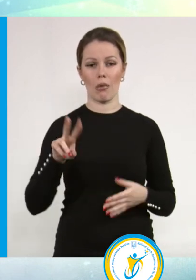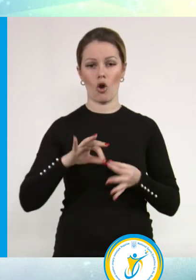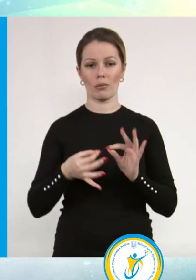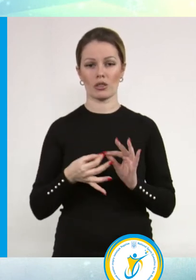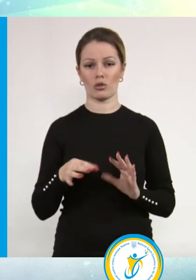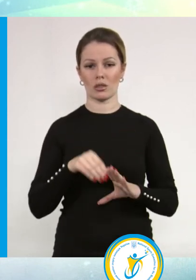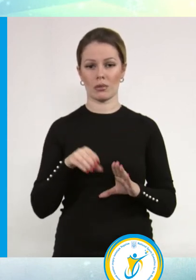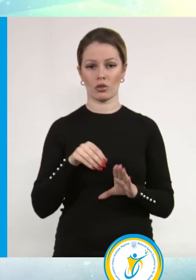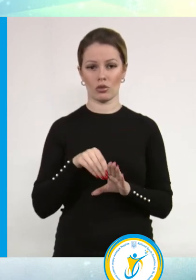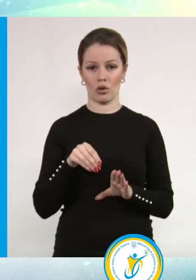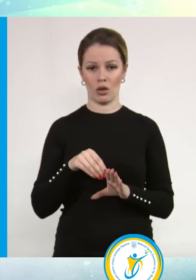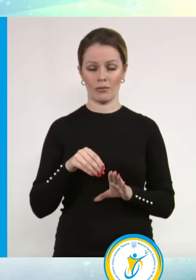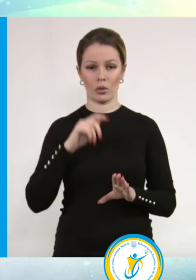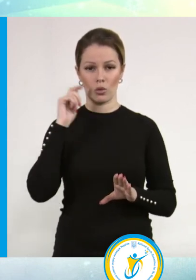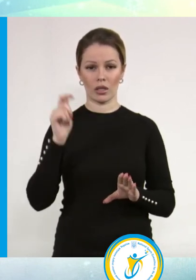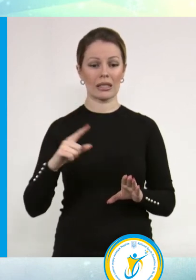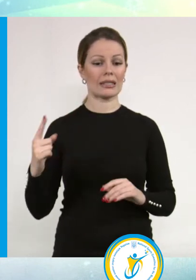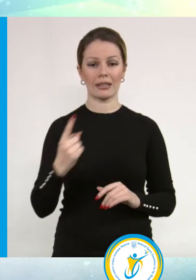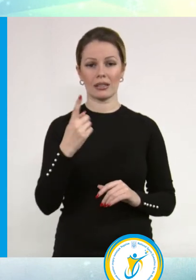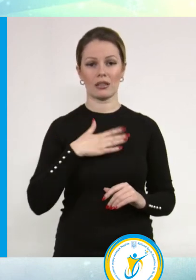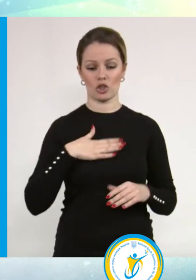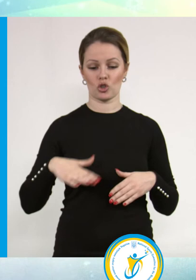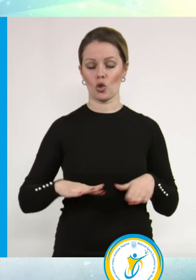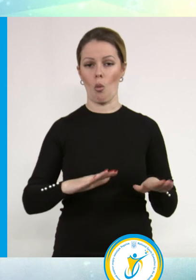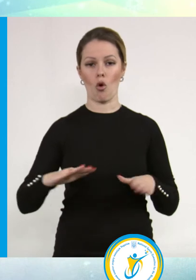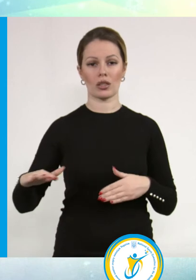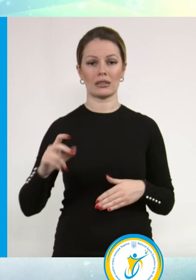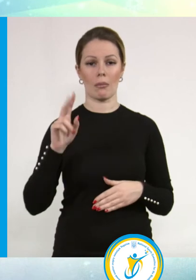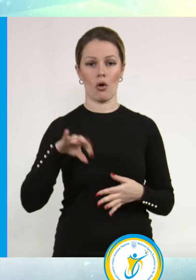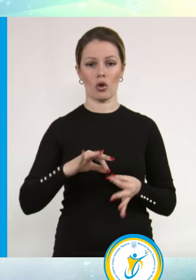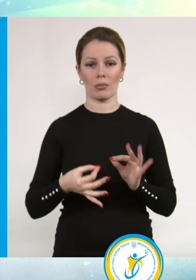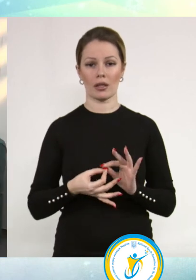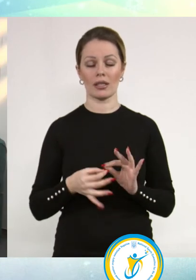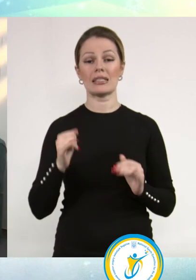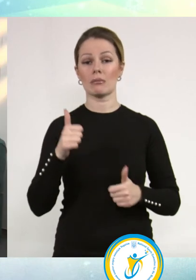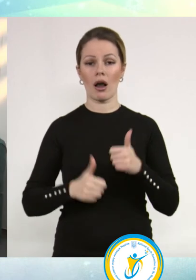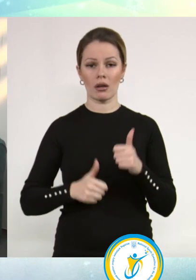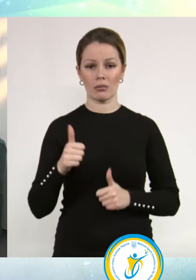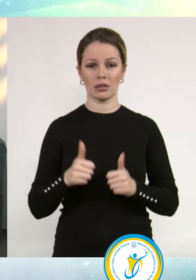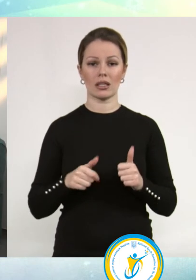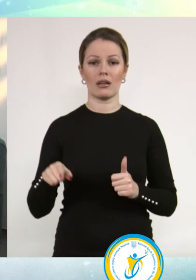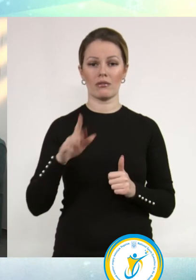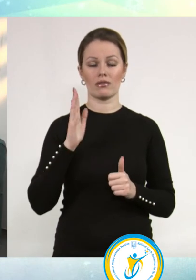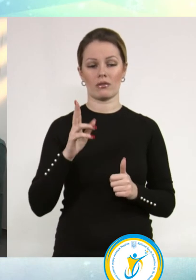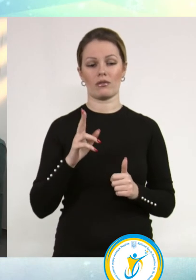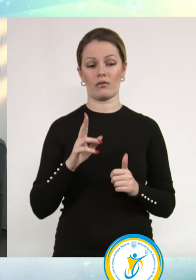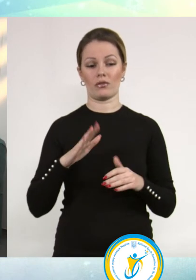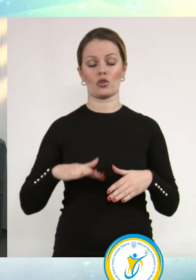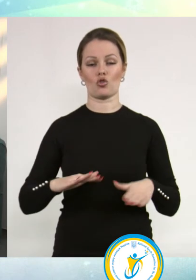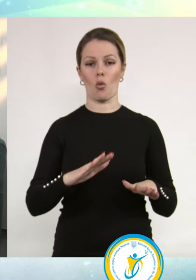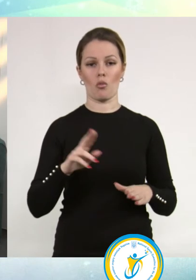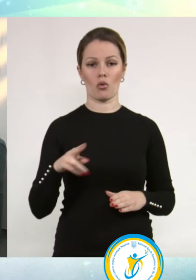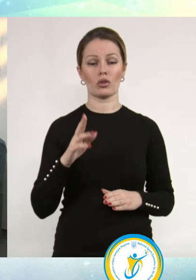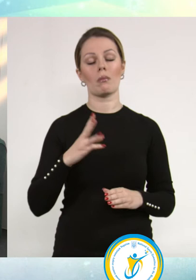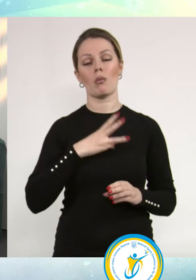паралімпійської збірної України. І, до речі, єдиний наш сноубордист на Паралімпіаді. І змагатиметься він у кросі. Тож побажаємо